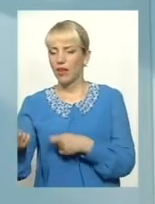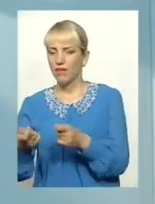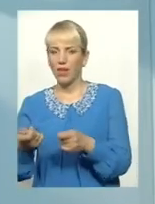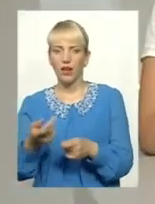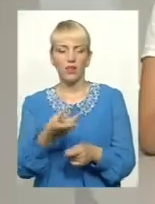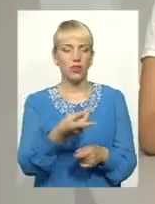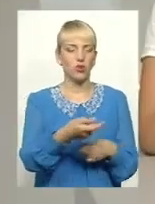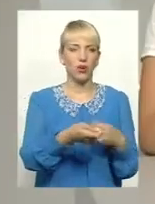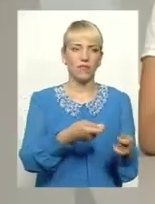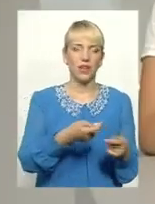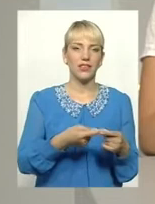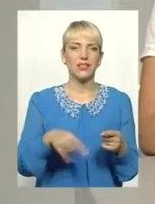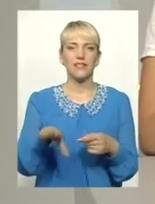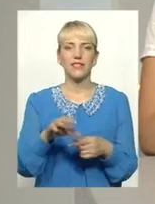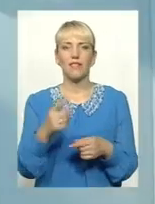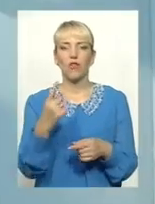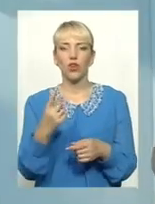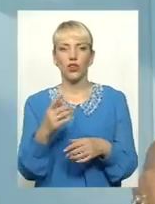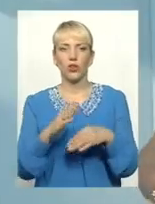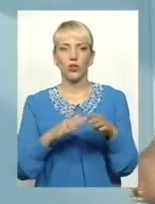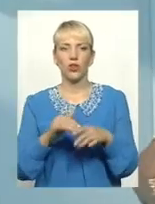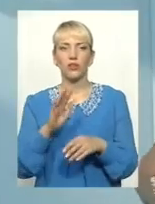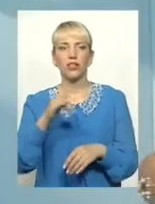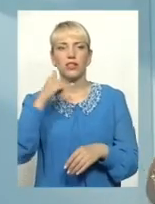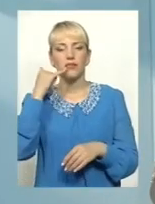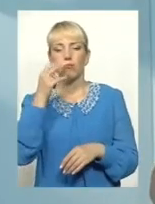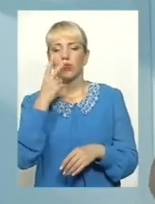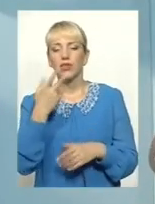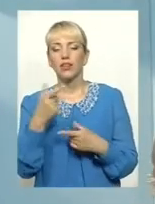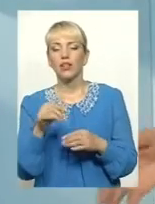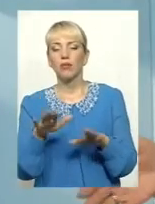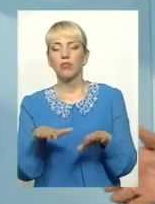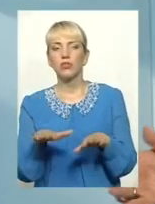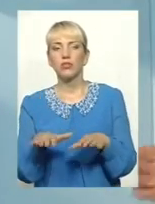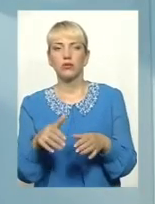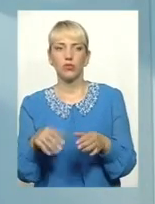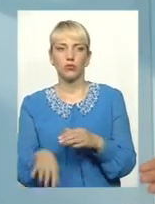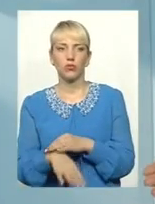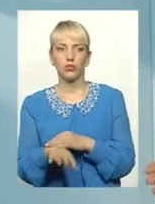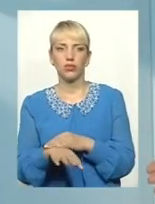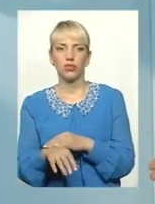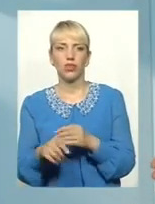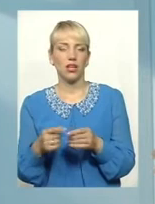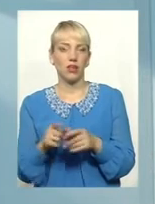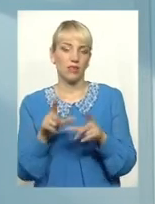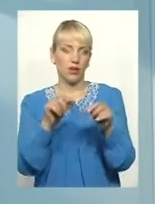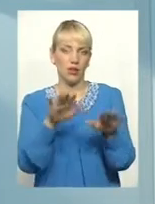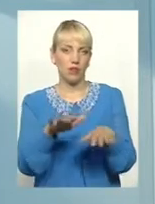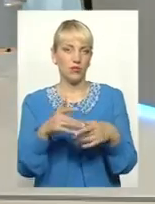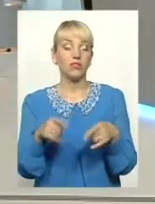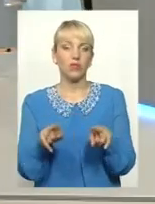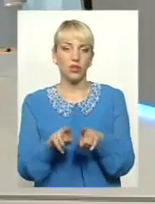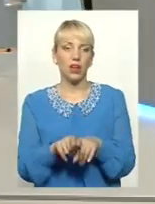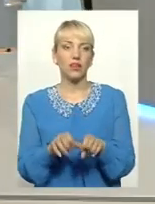все в одних руках. Це тільки дзвінок, подивіться, де є пусті місця, все, виїжджайте на місце. Так і вирішується. Я думаю, що